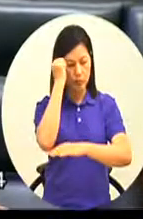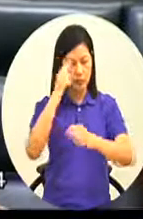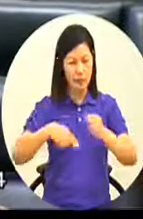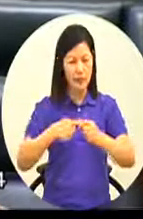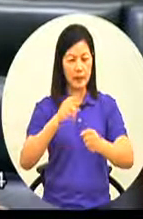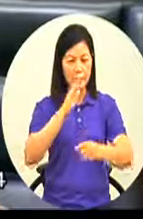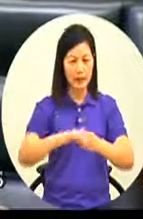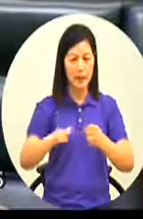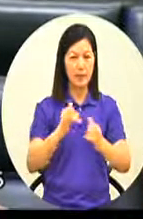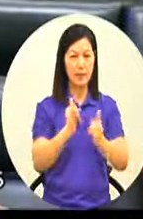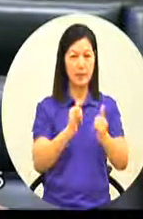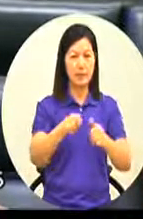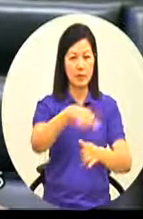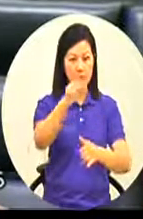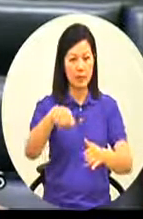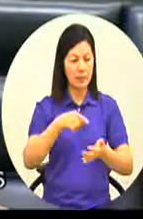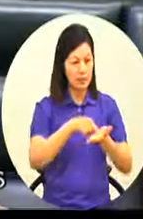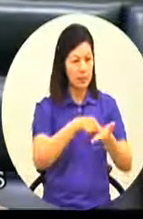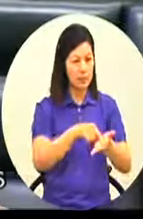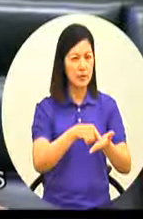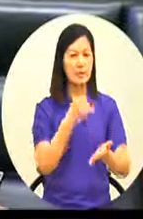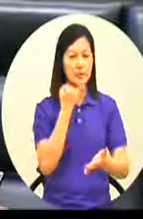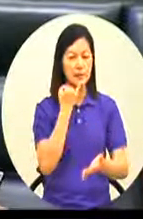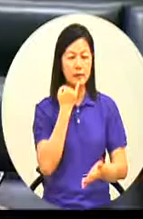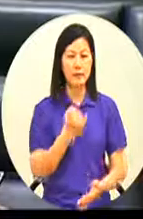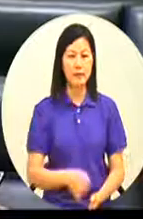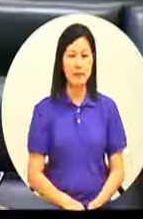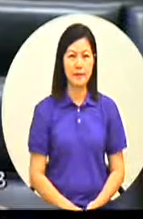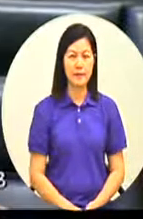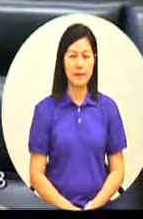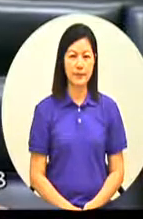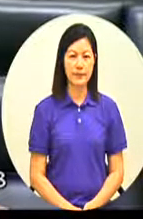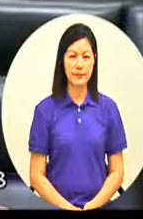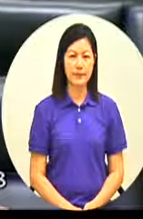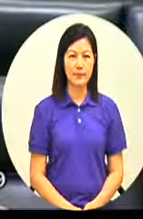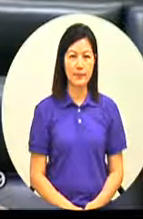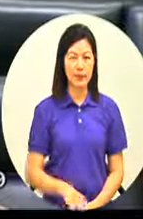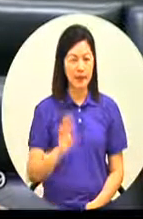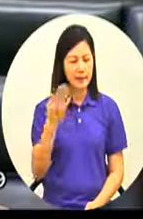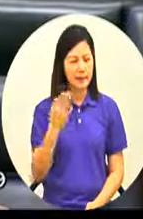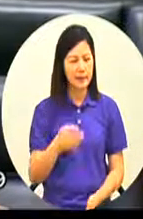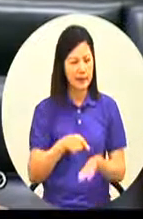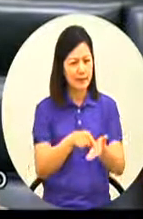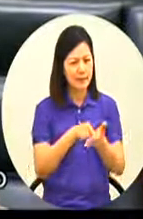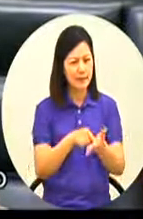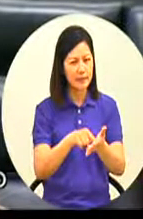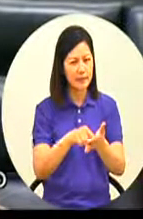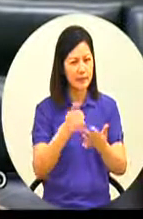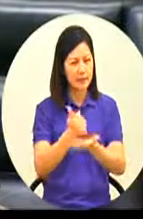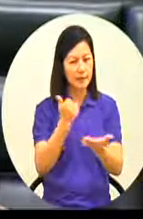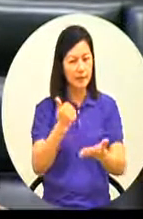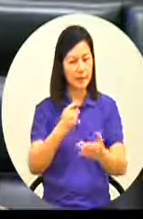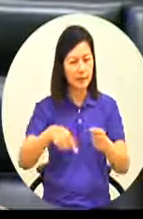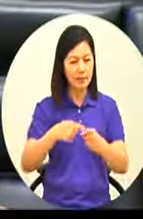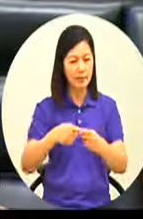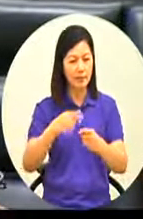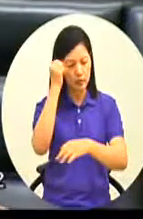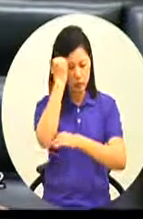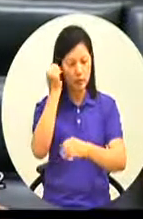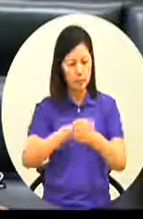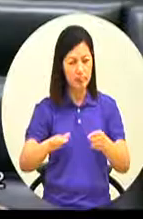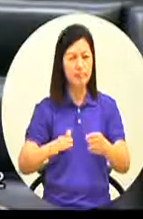市民朋友，才能去取得咱的生育补助。但是要取得生育补助，要一年以上。但